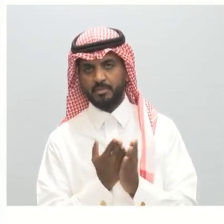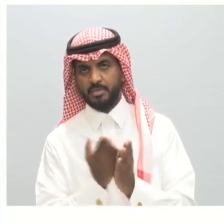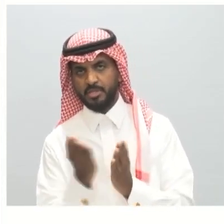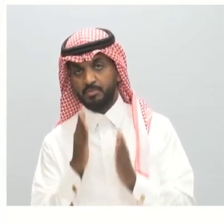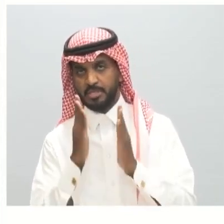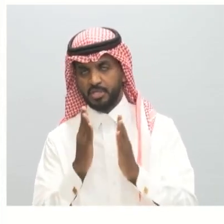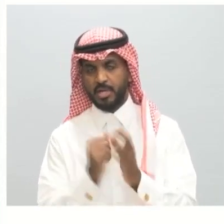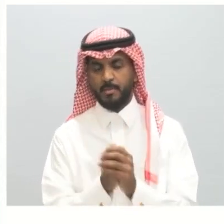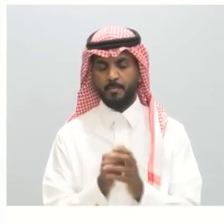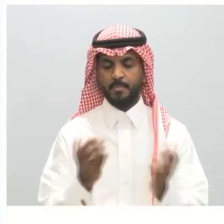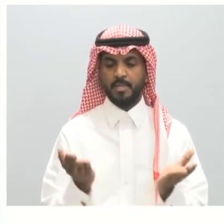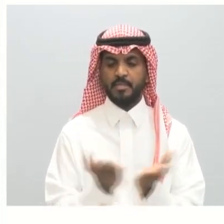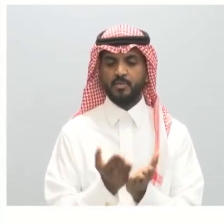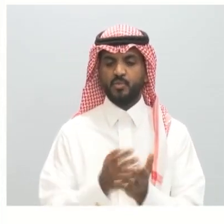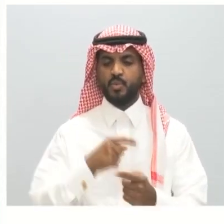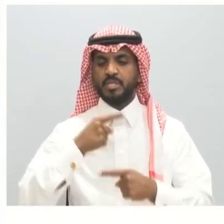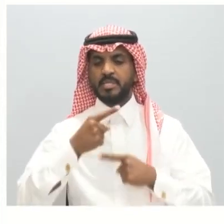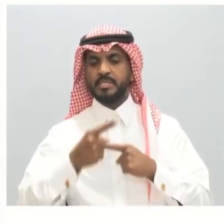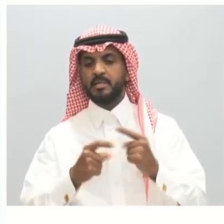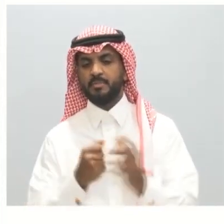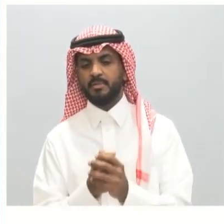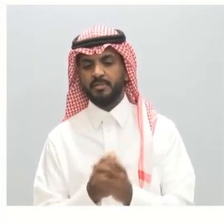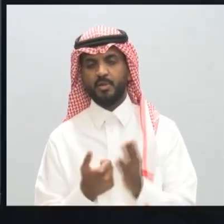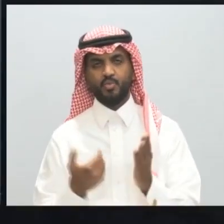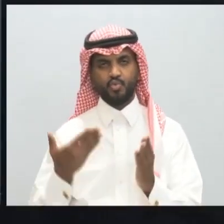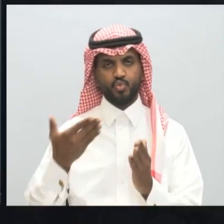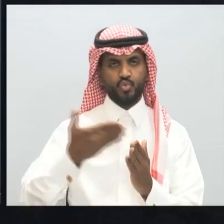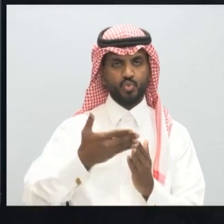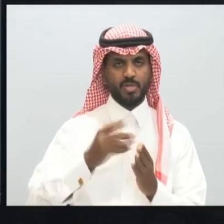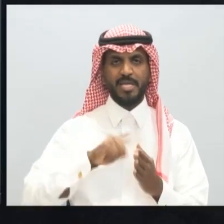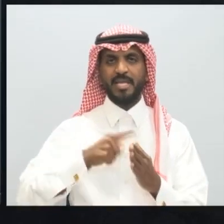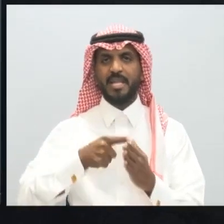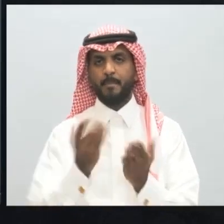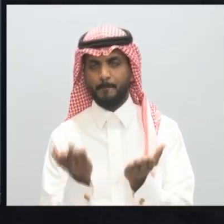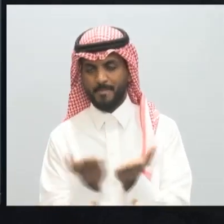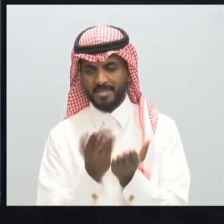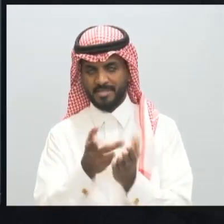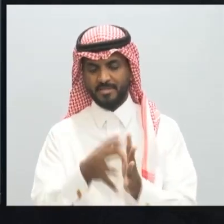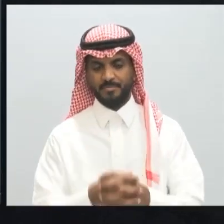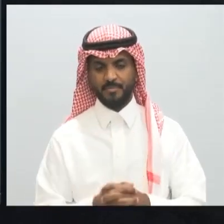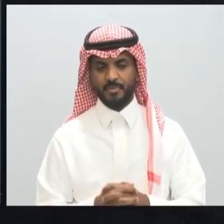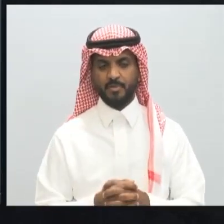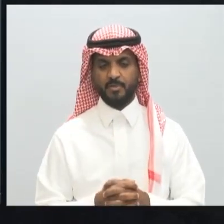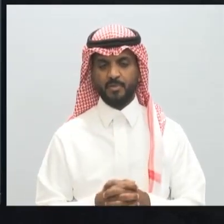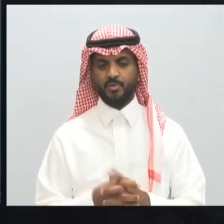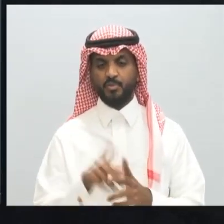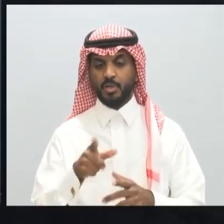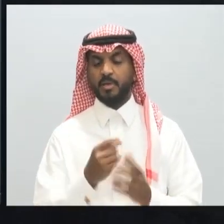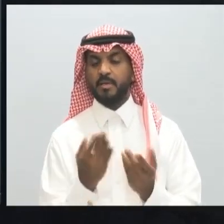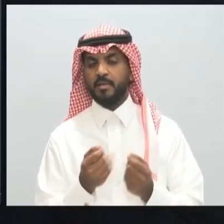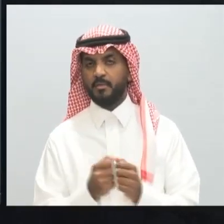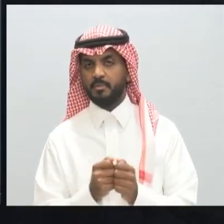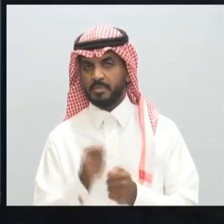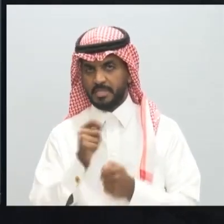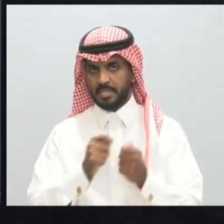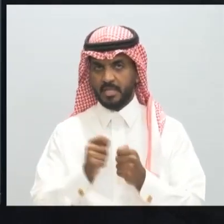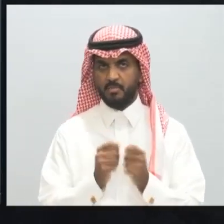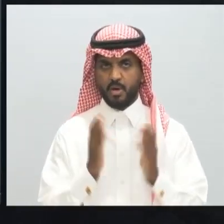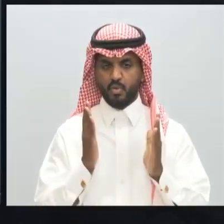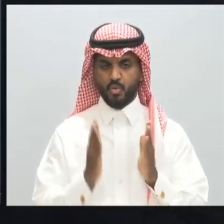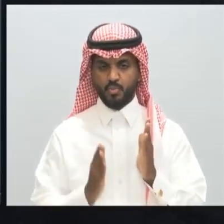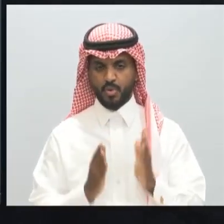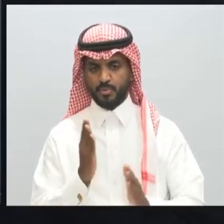مدرستك وستستمر بهذا الامر حتى الوصول الى المدرسه يمكنك القيام بهذا الامر باستخدام